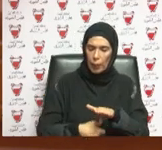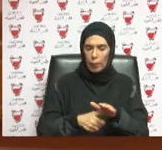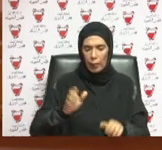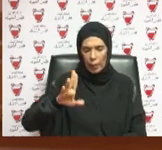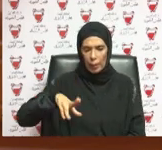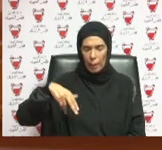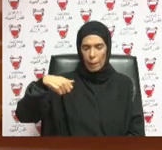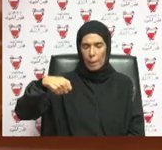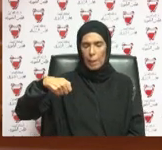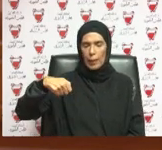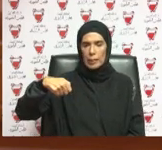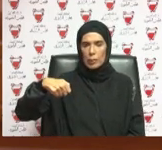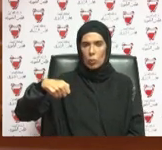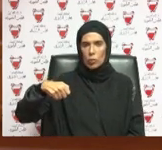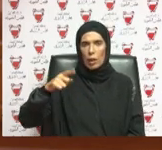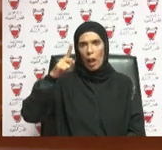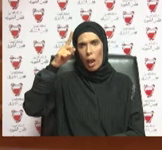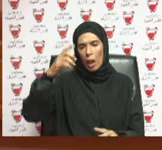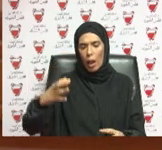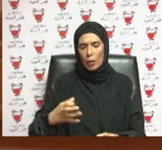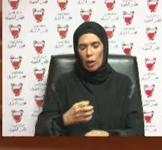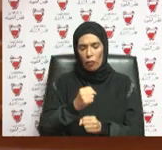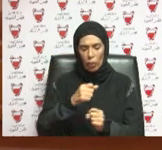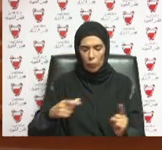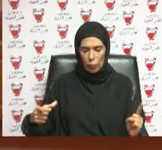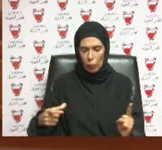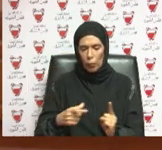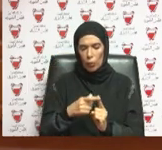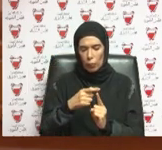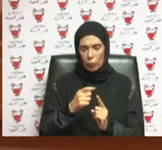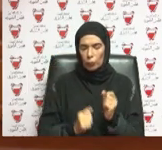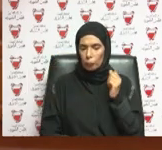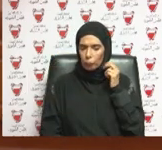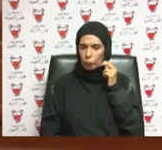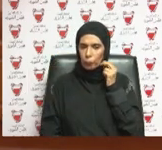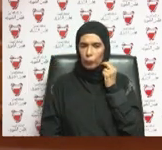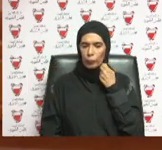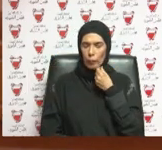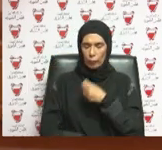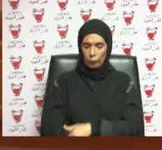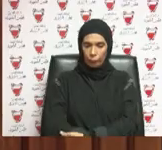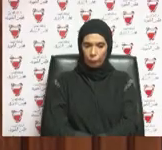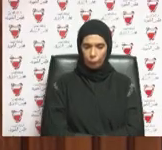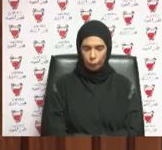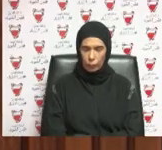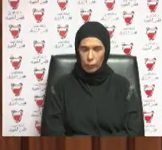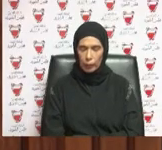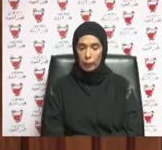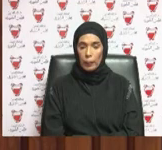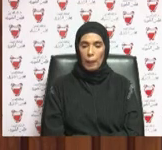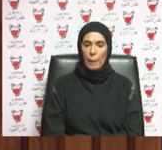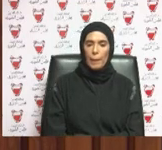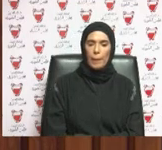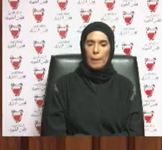العهد نائب القائد الأعلى رئيس مجلس الوزراء وأن يسدد خطاه. وشكرا جزيلا.